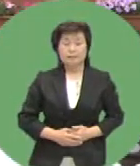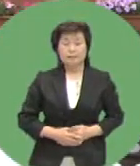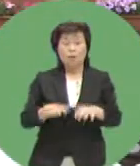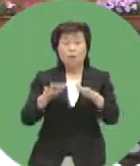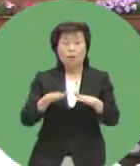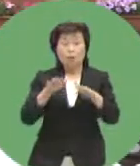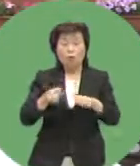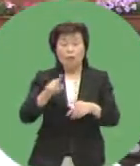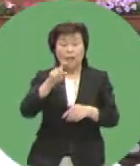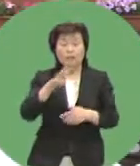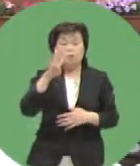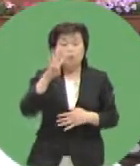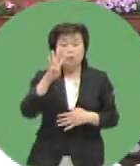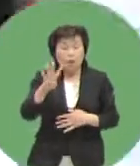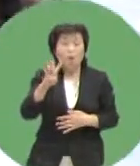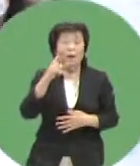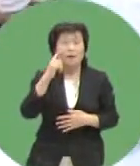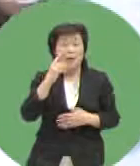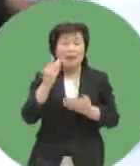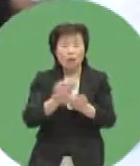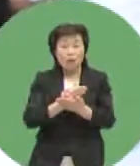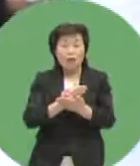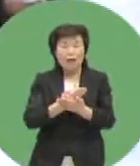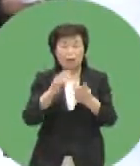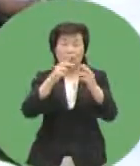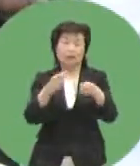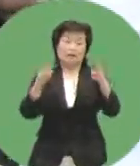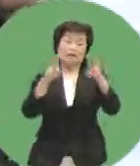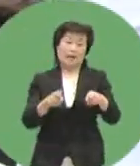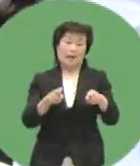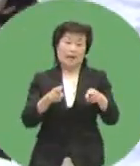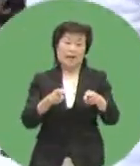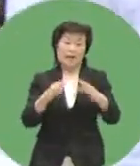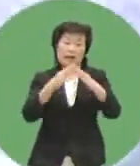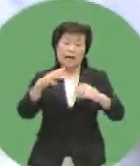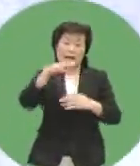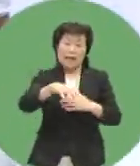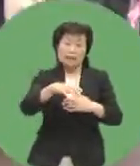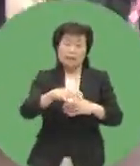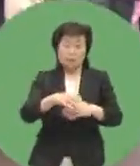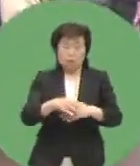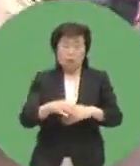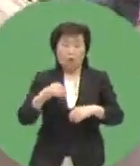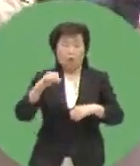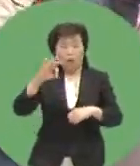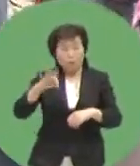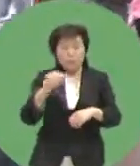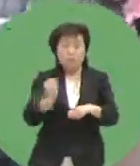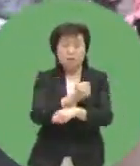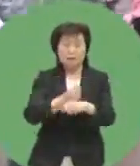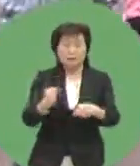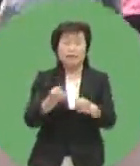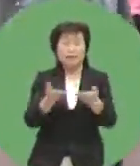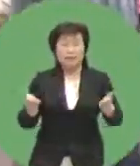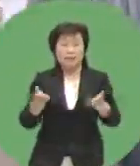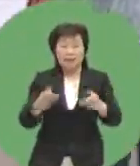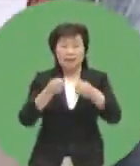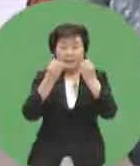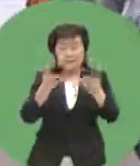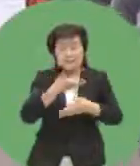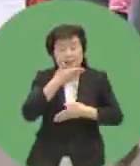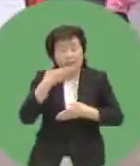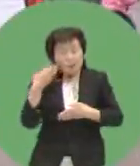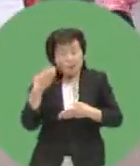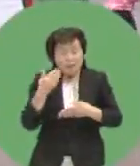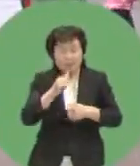今回で14回目を迎えた花春フェスタ、会場内の物産展には新鮮で美味しい自慢の特